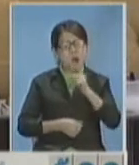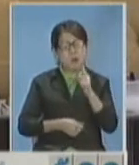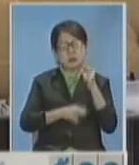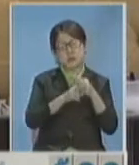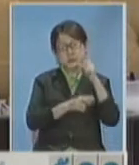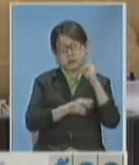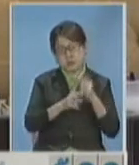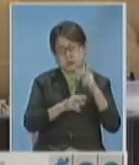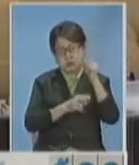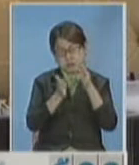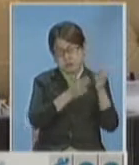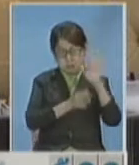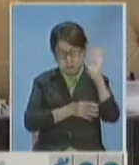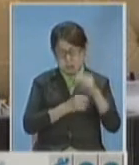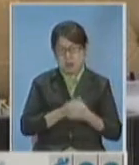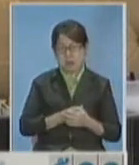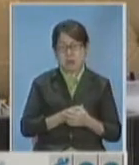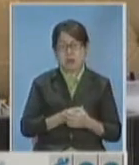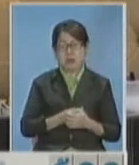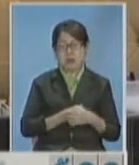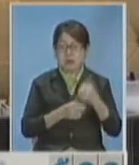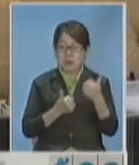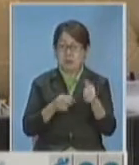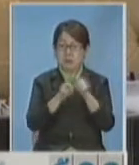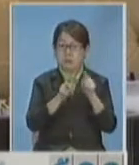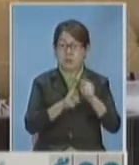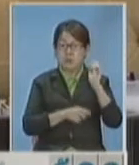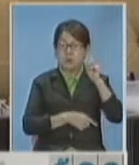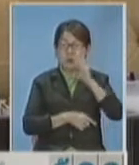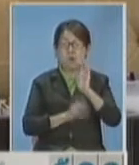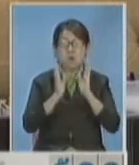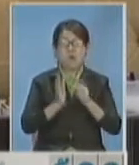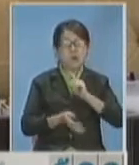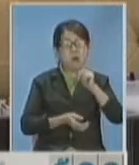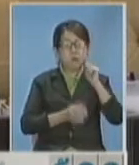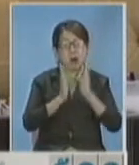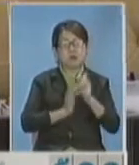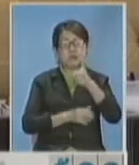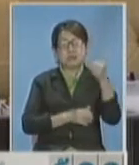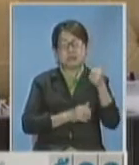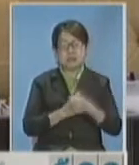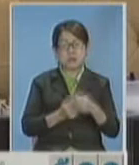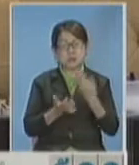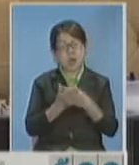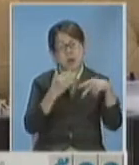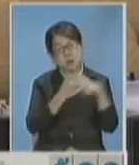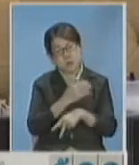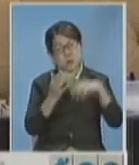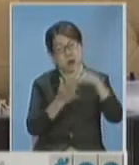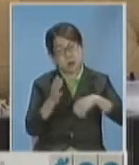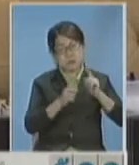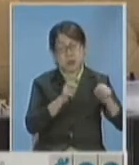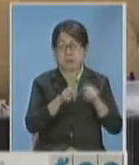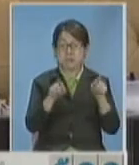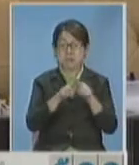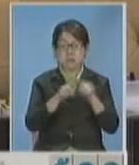อีกแล้วอย่าก้าวล่วงไปถึงขั้นใส่กล่าวหาว่าคนอื่นทุจริตหรือโกงนะครับแม้แต่ยติไว้ว